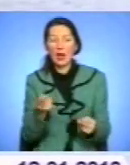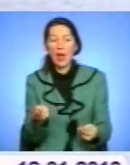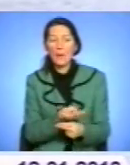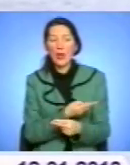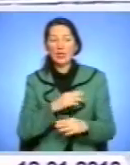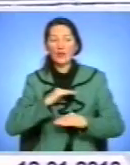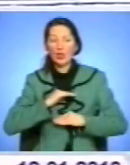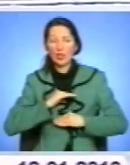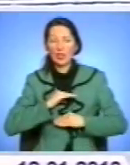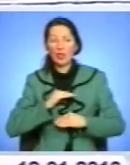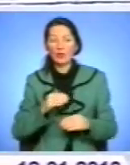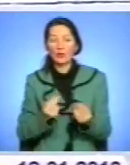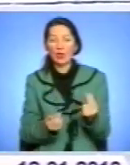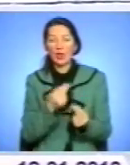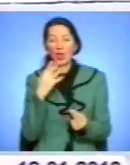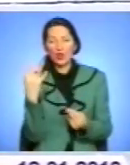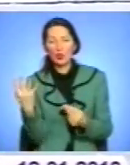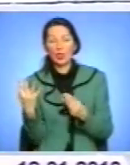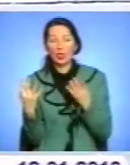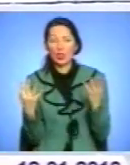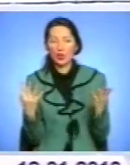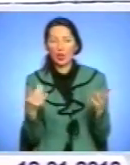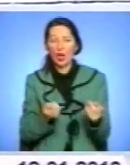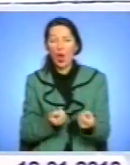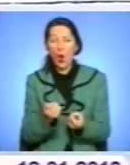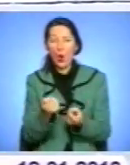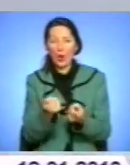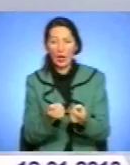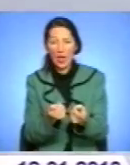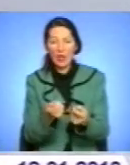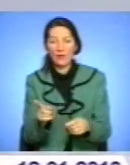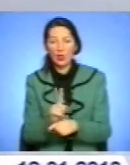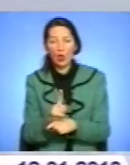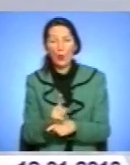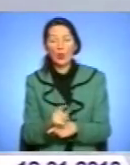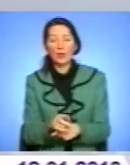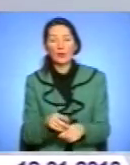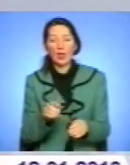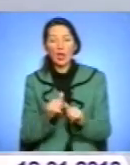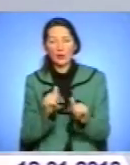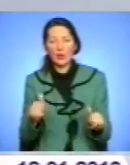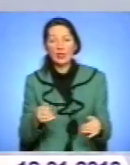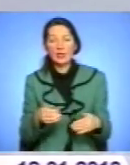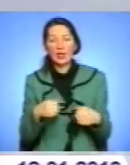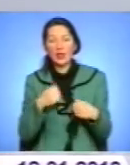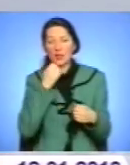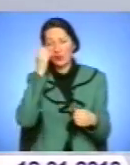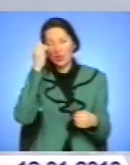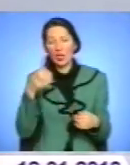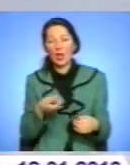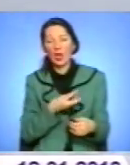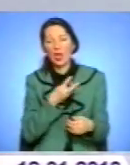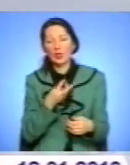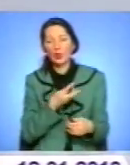метр шириною, гра 4x4. Хокей у Тернополі та й в Україні, зокрема, розвивається лише завдяки ентузіастам і шанувальникам цього